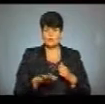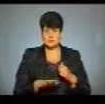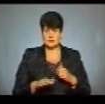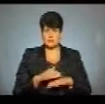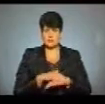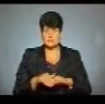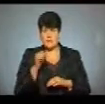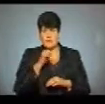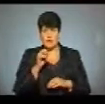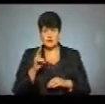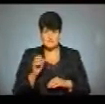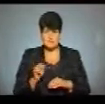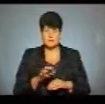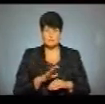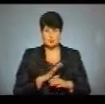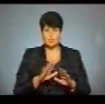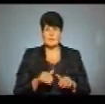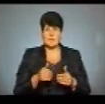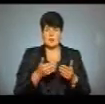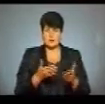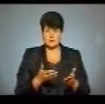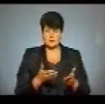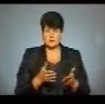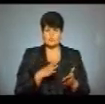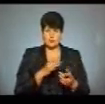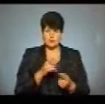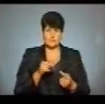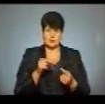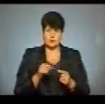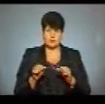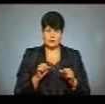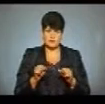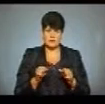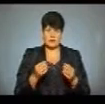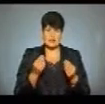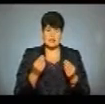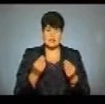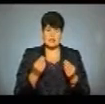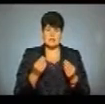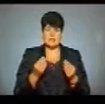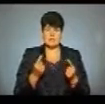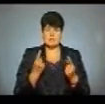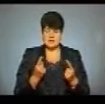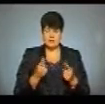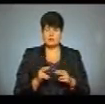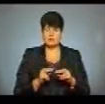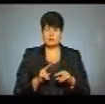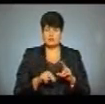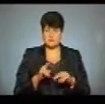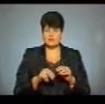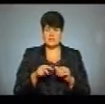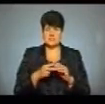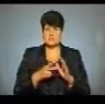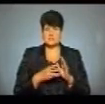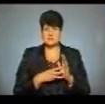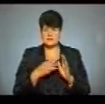вулиці Морозенка було визнано управління капітального будівництва. Далі 2018 рік розпочався.